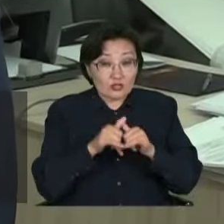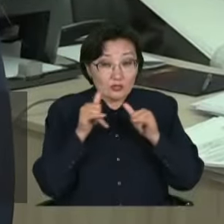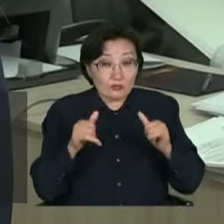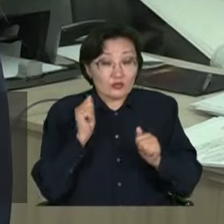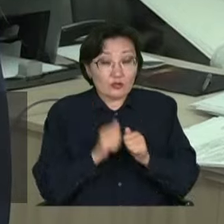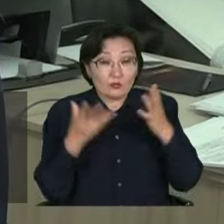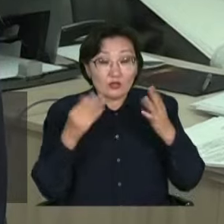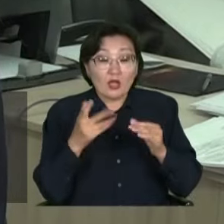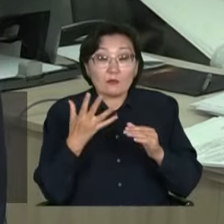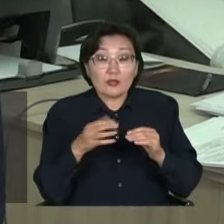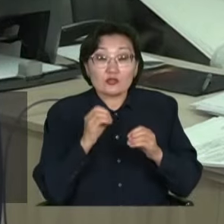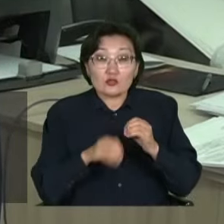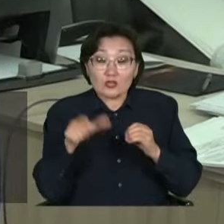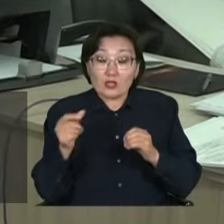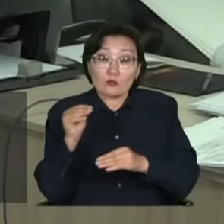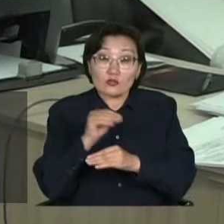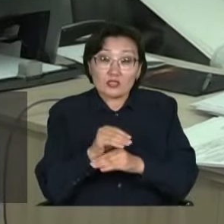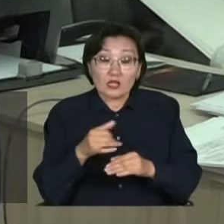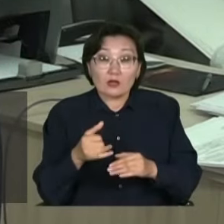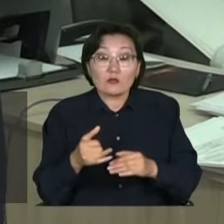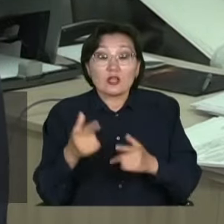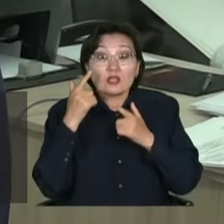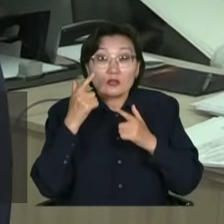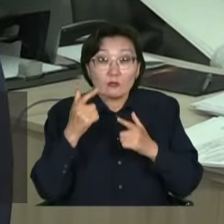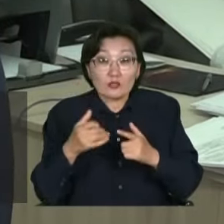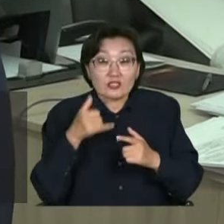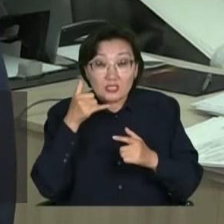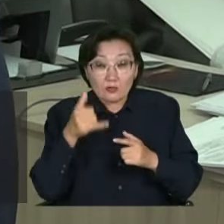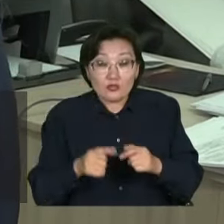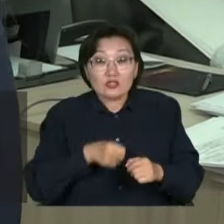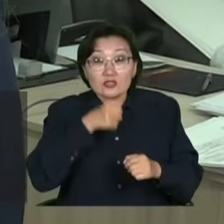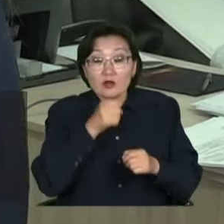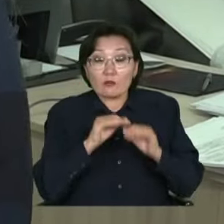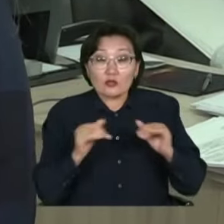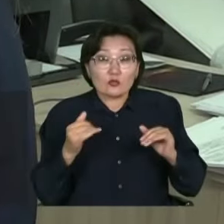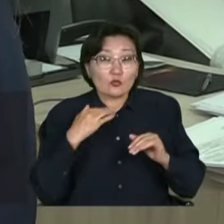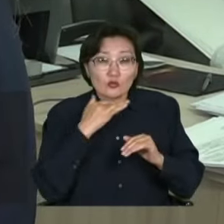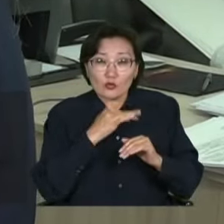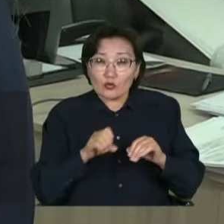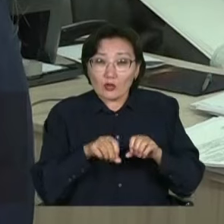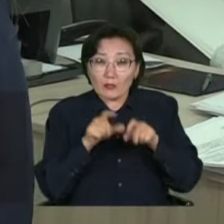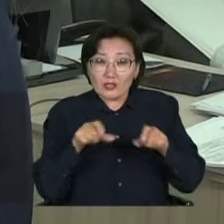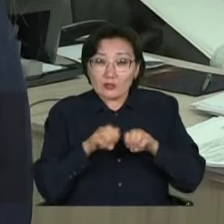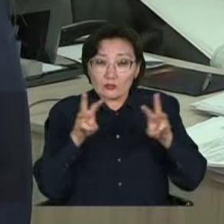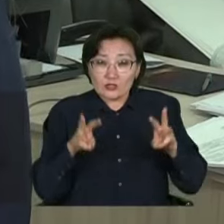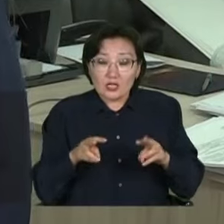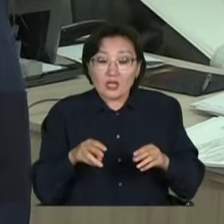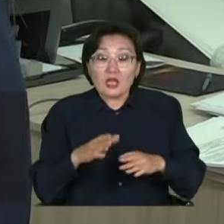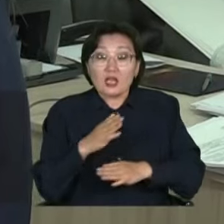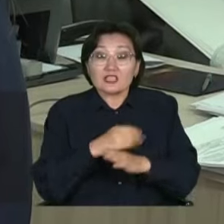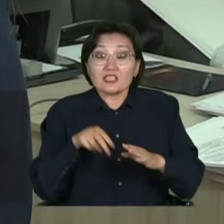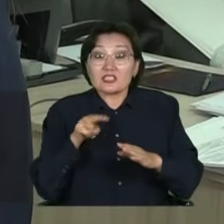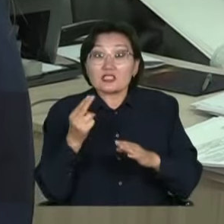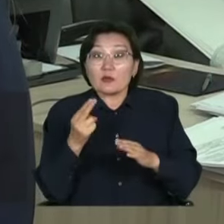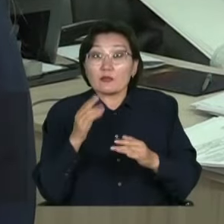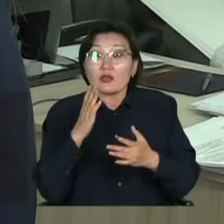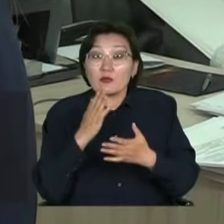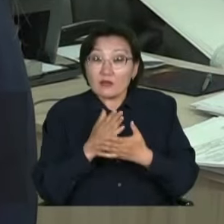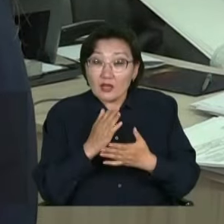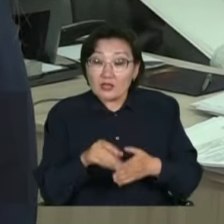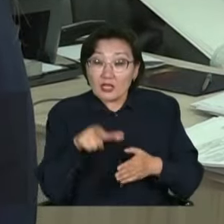Күніне 5-10 адам қосылып хабарласады. Ересектер мен балаларды қосқанда өте көп адамды қамтимыз. Бұл жоба тірек қимыл жүйесінде ақауы бар адамдарға